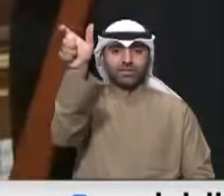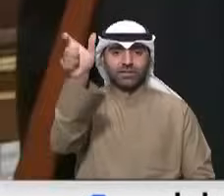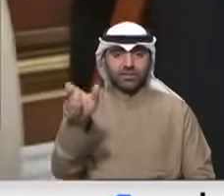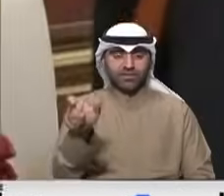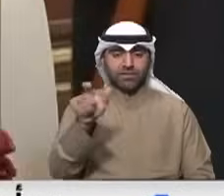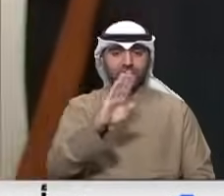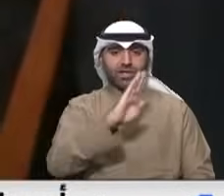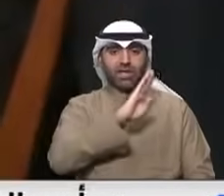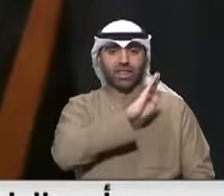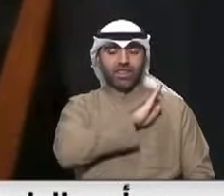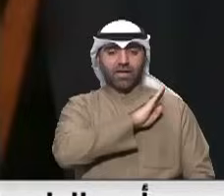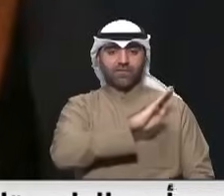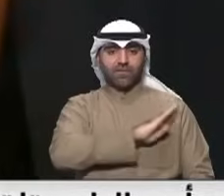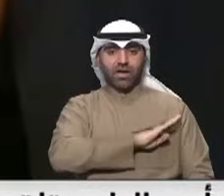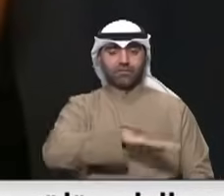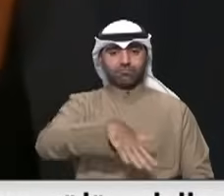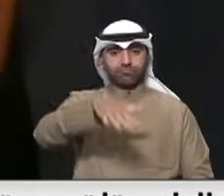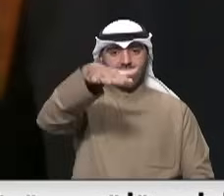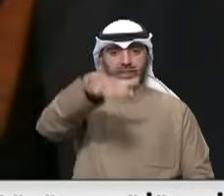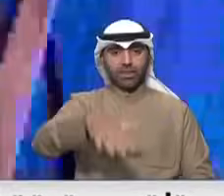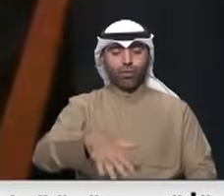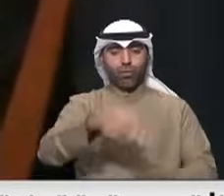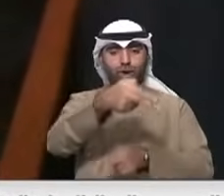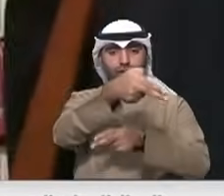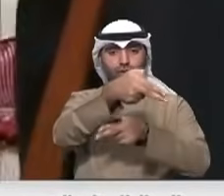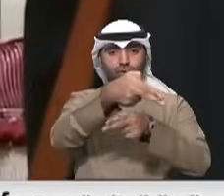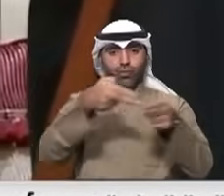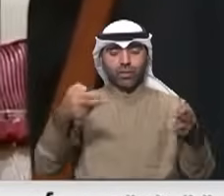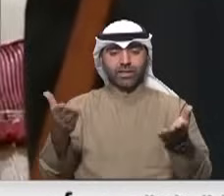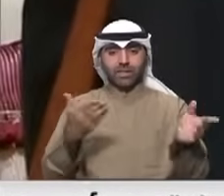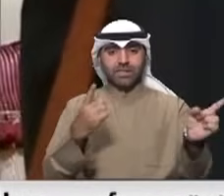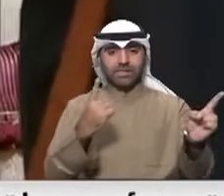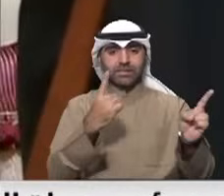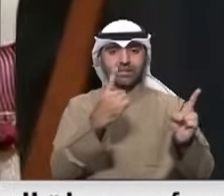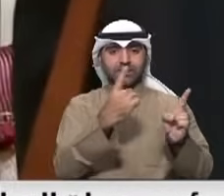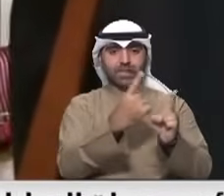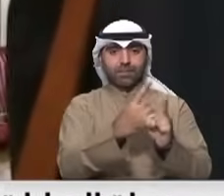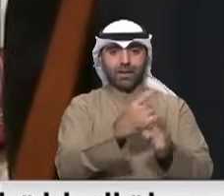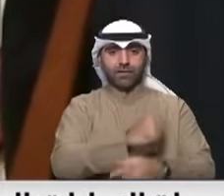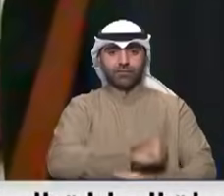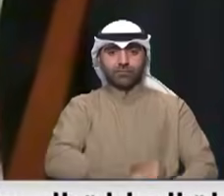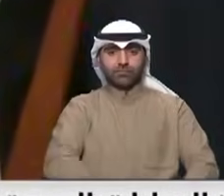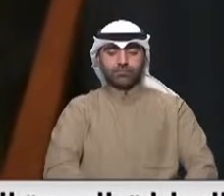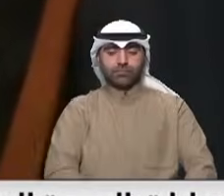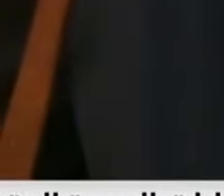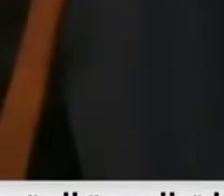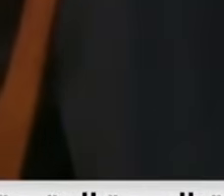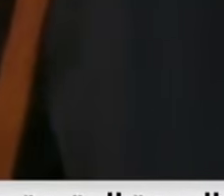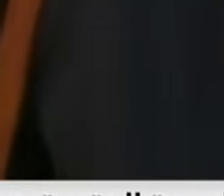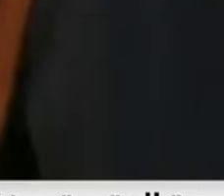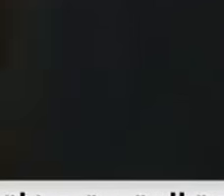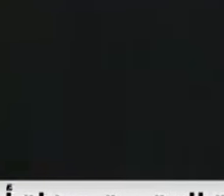رئيس مجلس الوزراء ووزير الدفاع الشيخ احمد فهد الاحمد الصباح